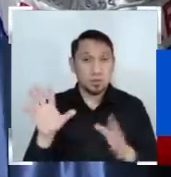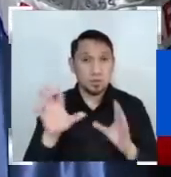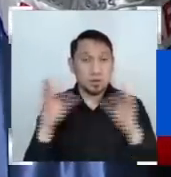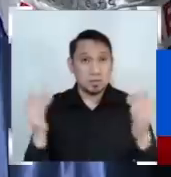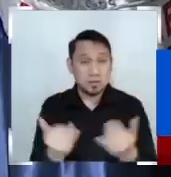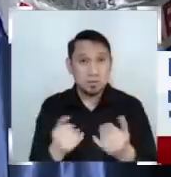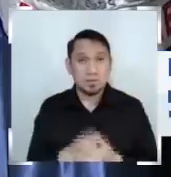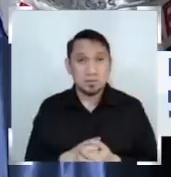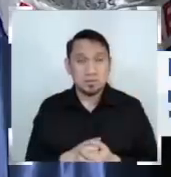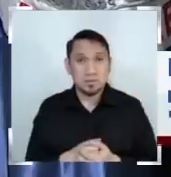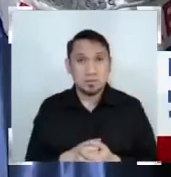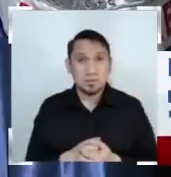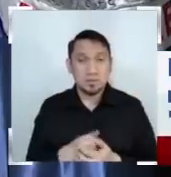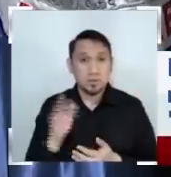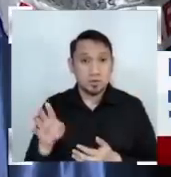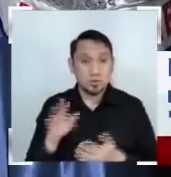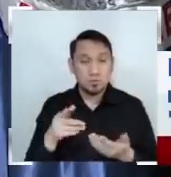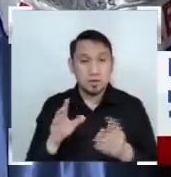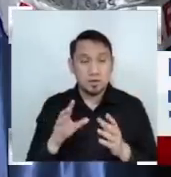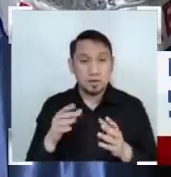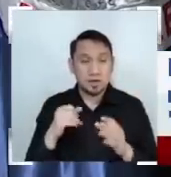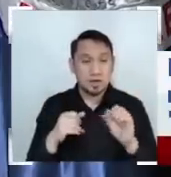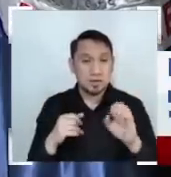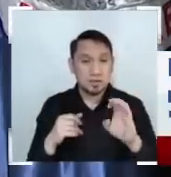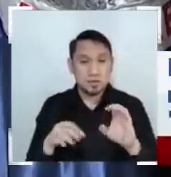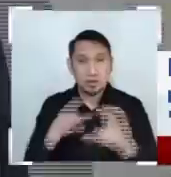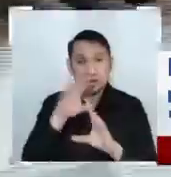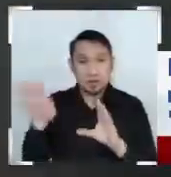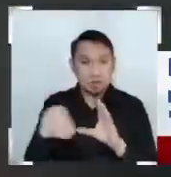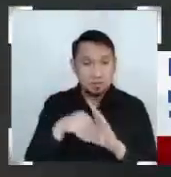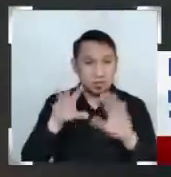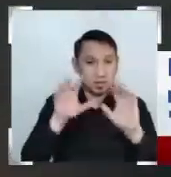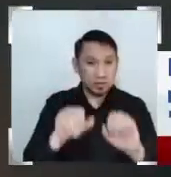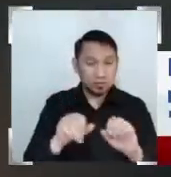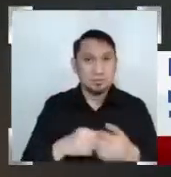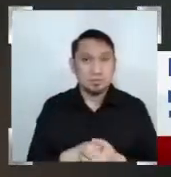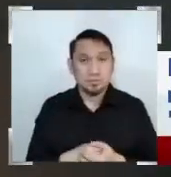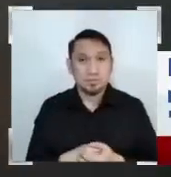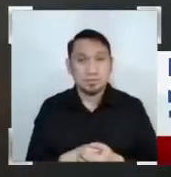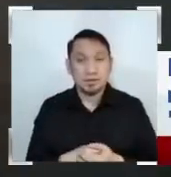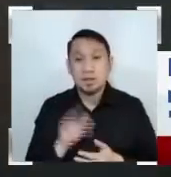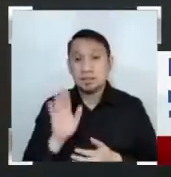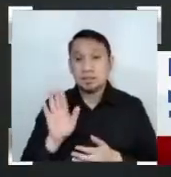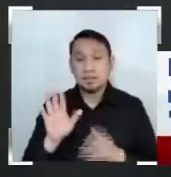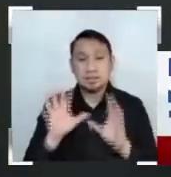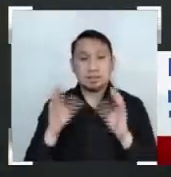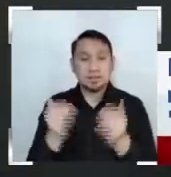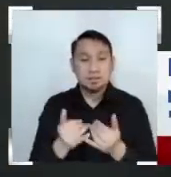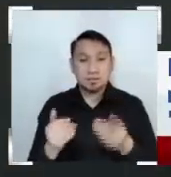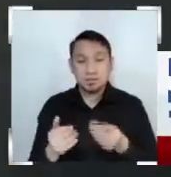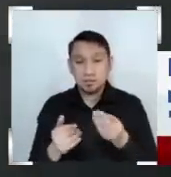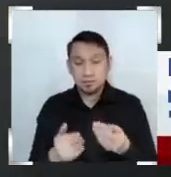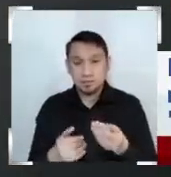mga incorporators nito, kinasuhan ng SEC, kasama na yung na-aresto natin ngayon. Ang kumpanya na nauin nag-aalok raw ng mala Double Your